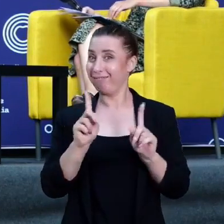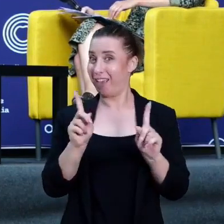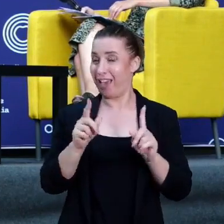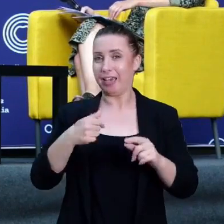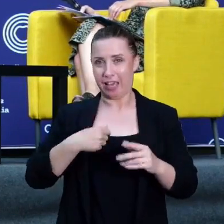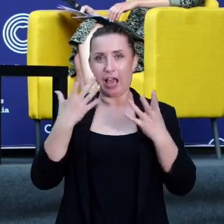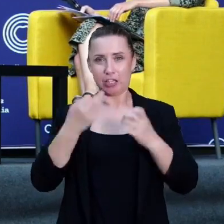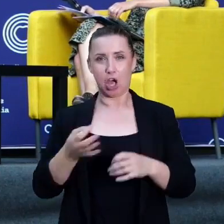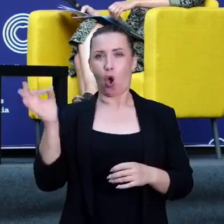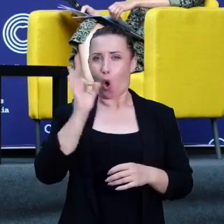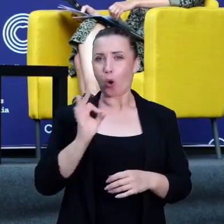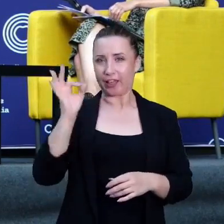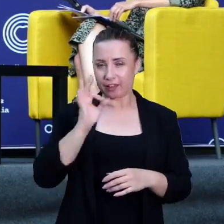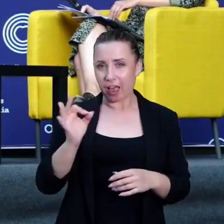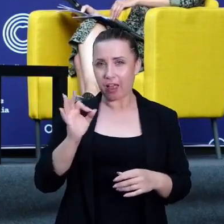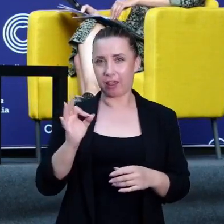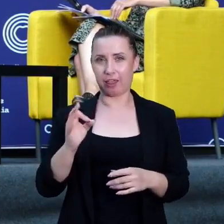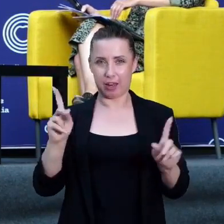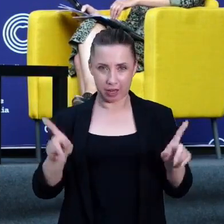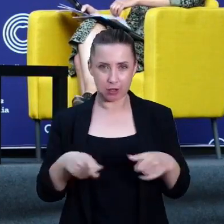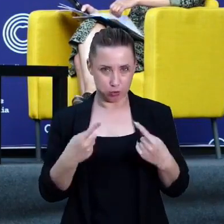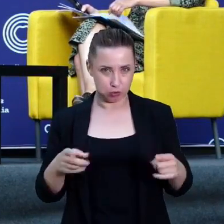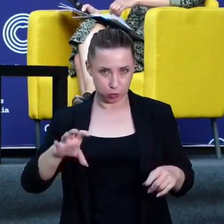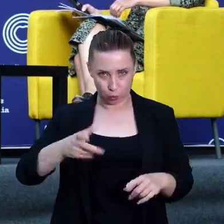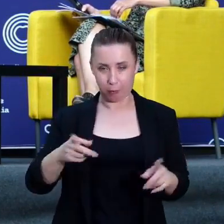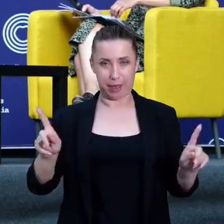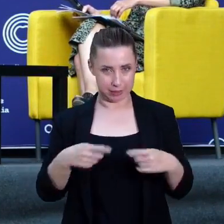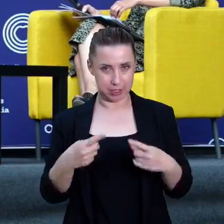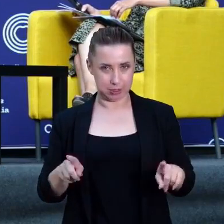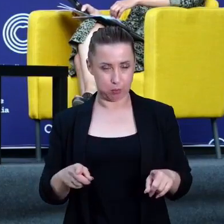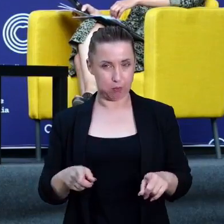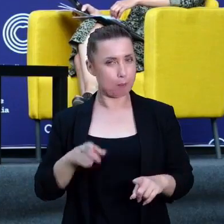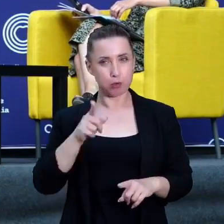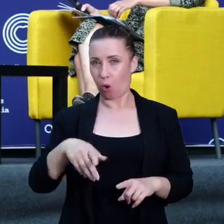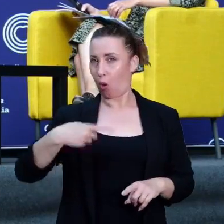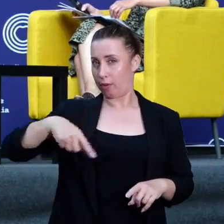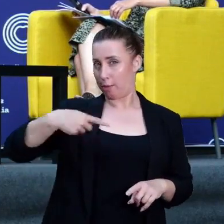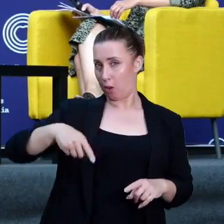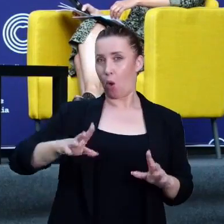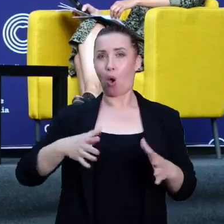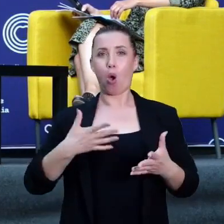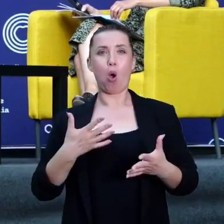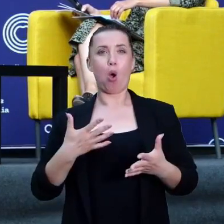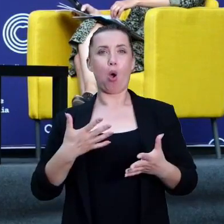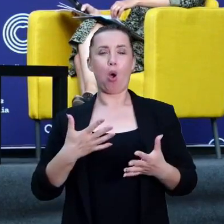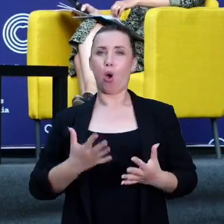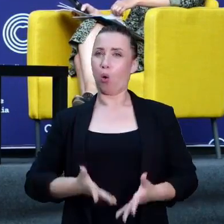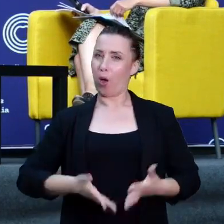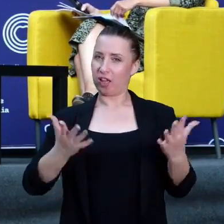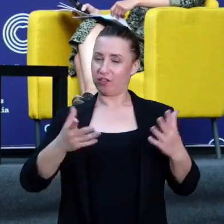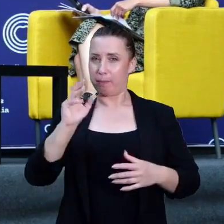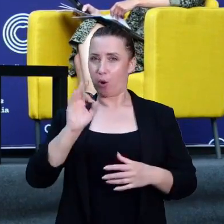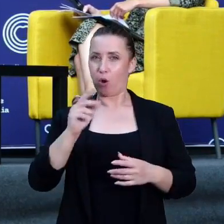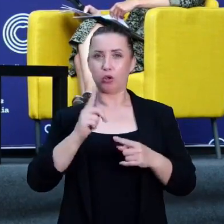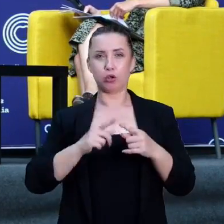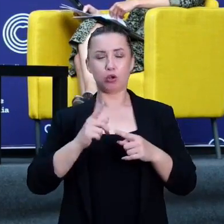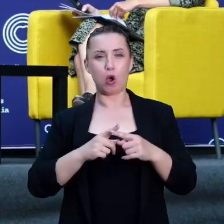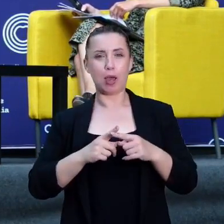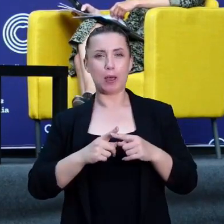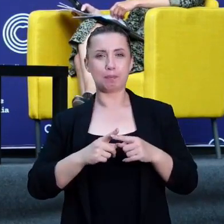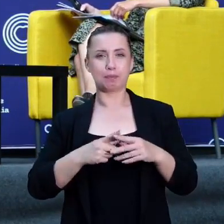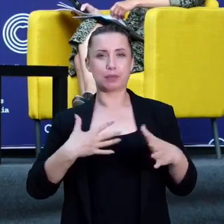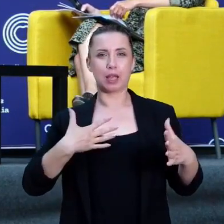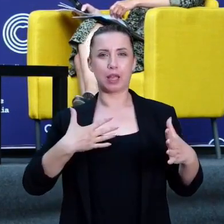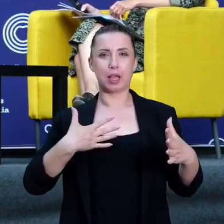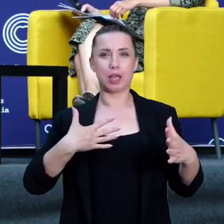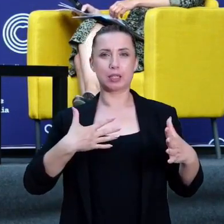zespołem grających kobiet. Nie było to łatwe, bo właśnie te relacje między nami po jakimś czasie zaczynały się takie historie, która